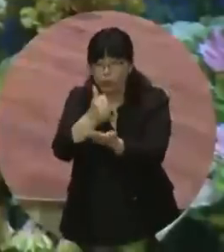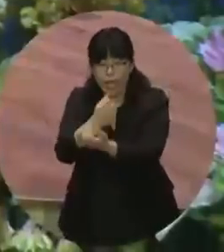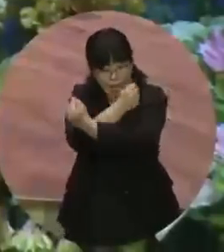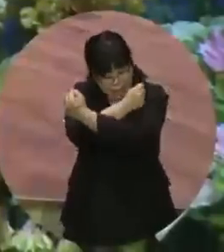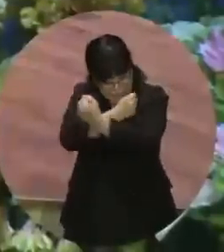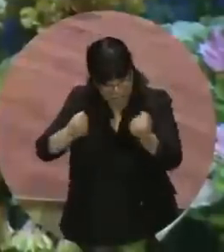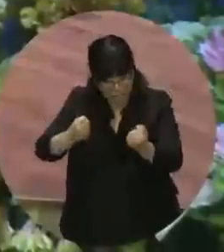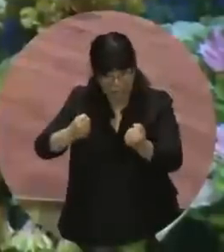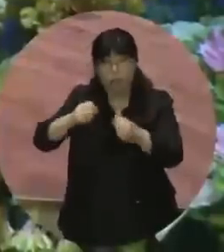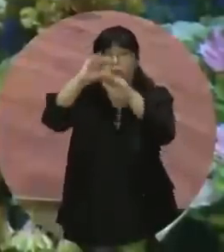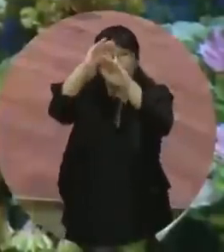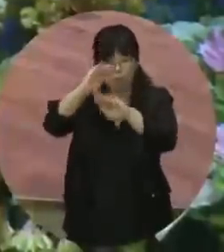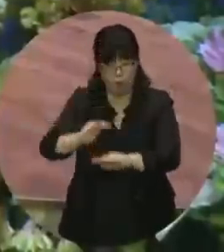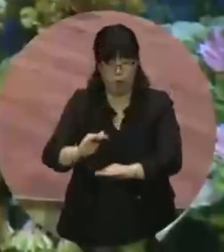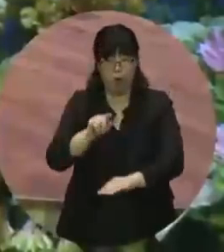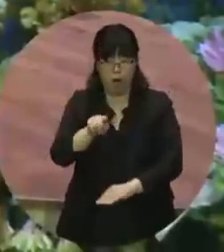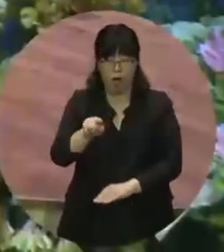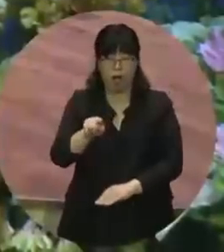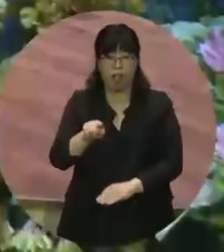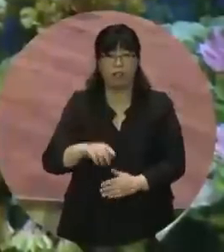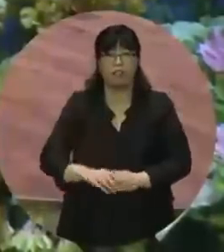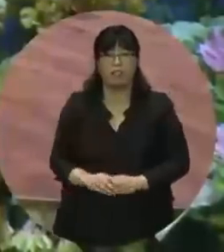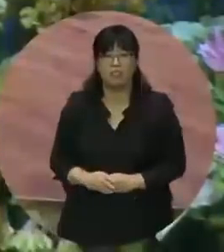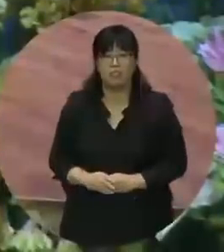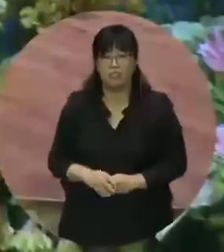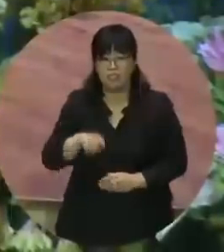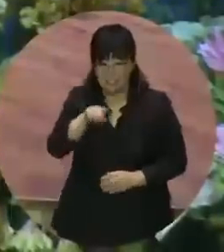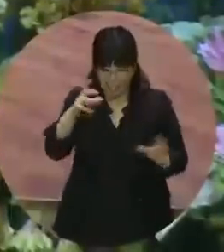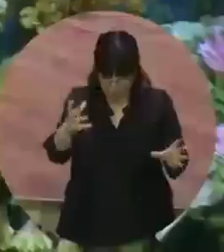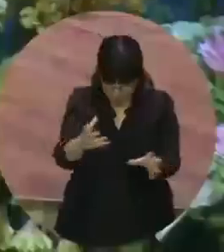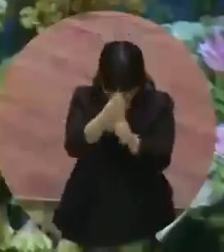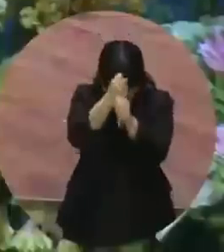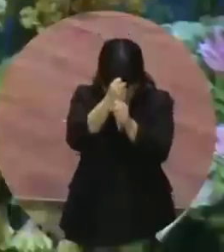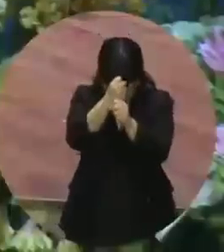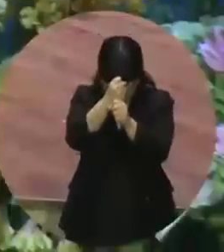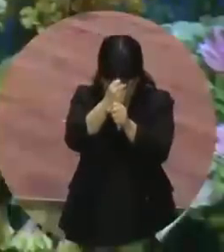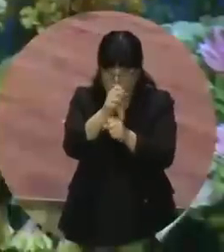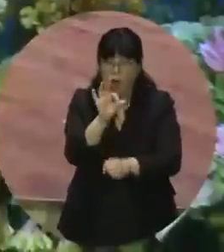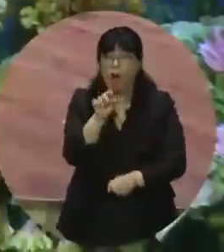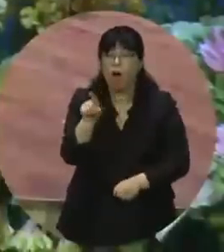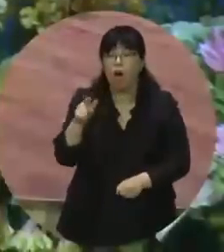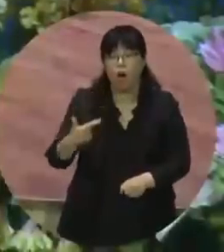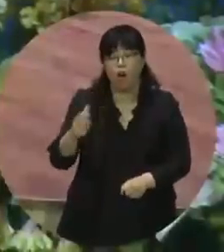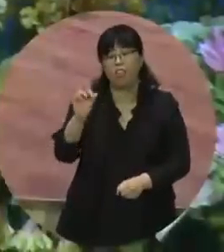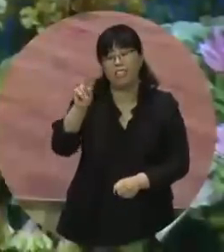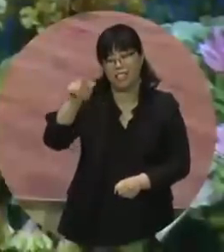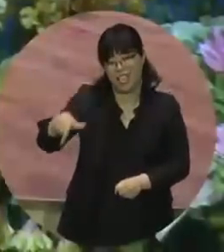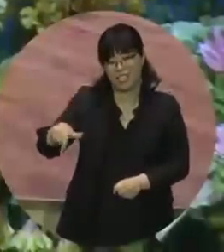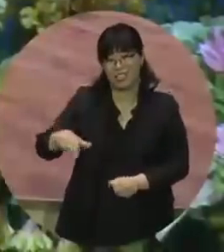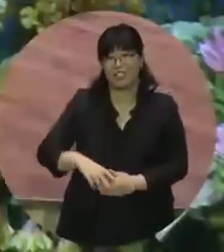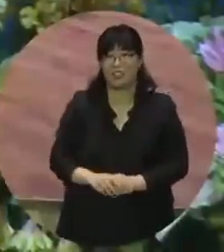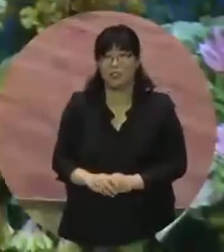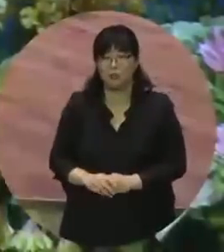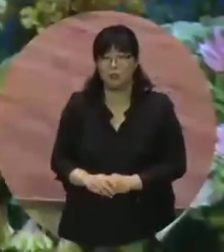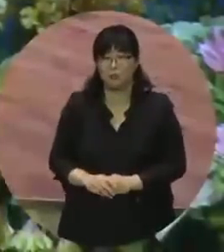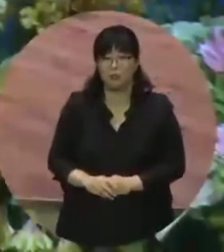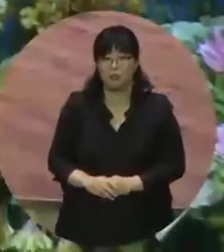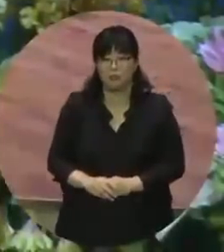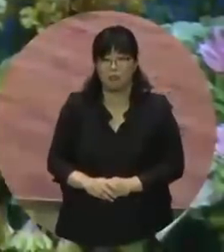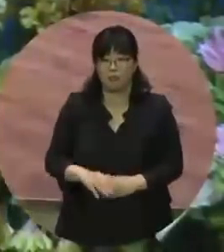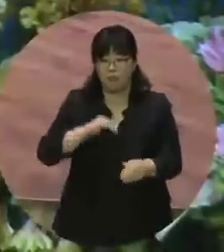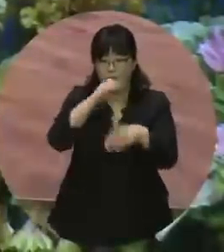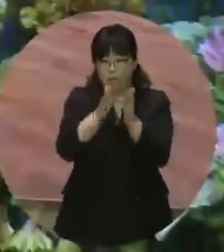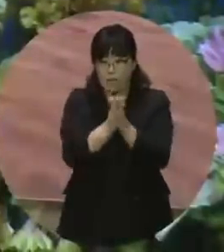이 언약의 신구약 언약의 핵심이, 이거 하나 설명하려고 이 책을 그렇게 66권이나 쓴 거예요. 딱 하나입니다.